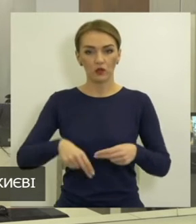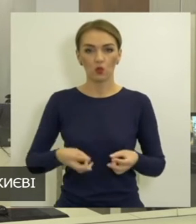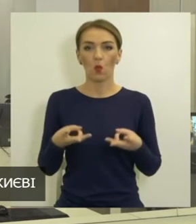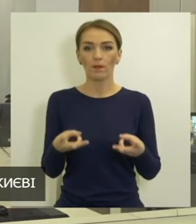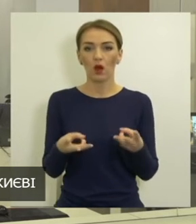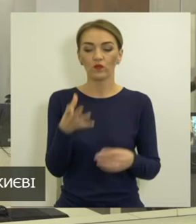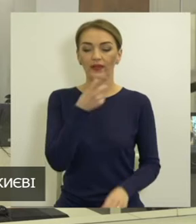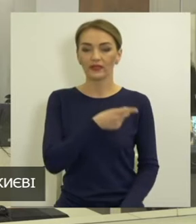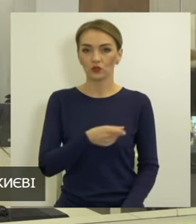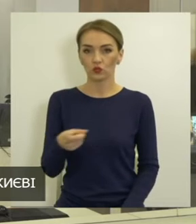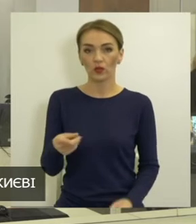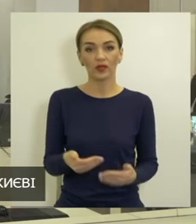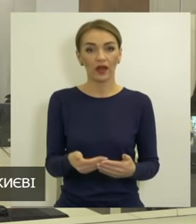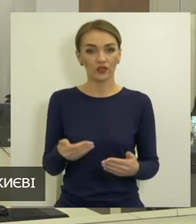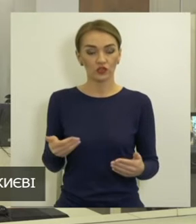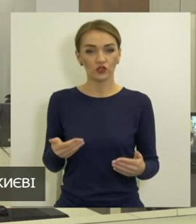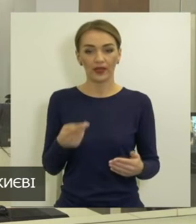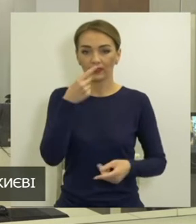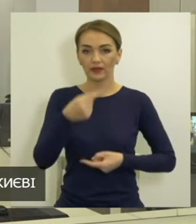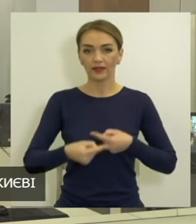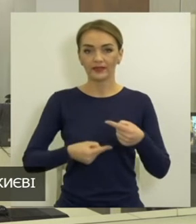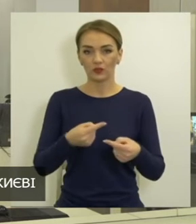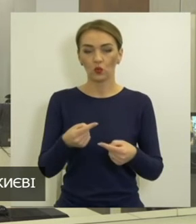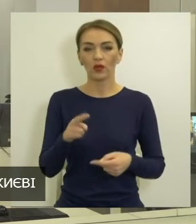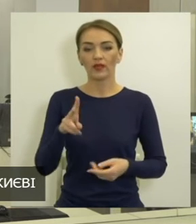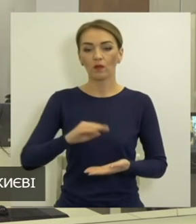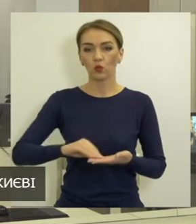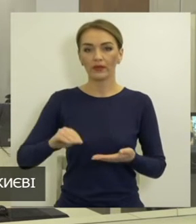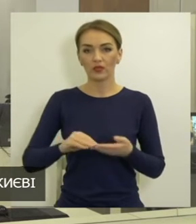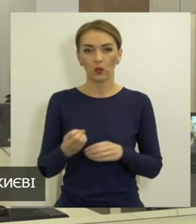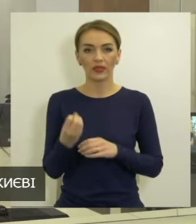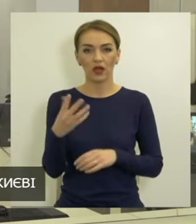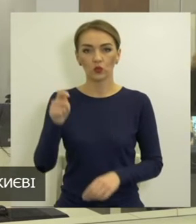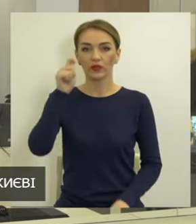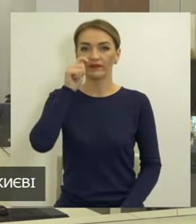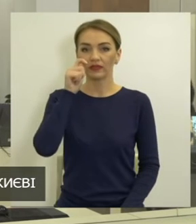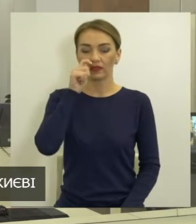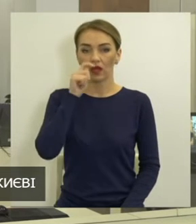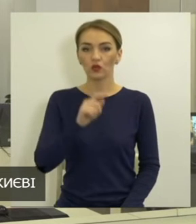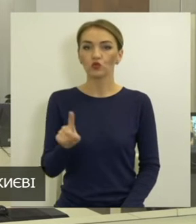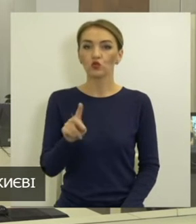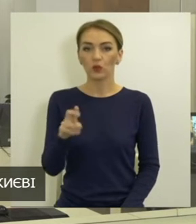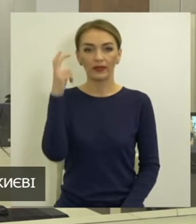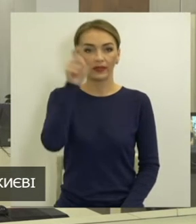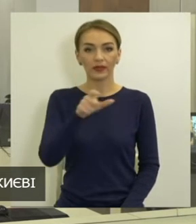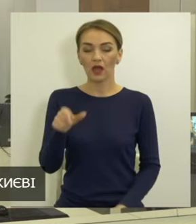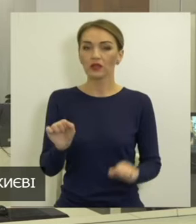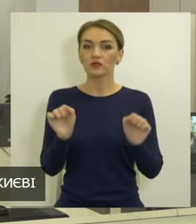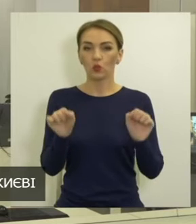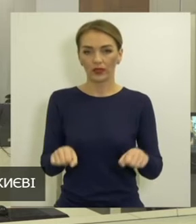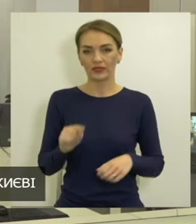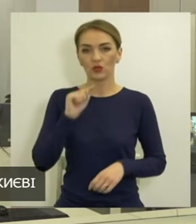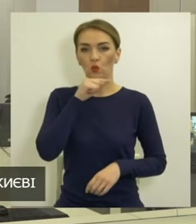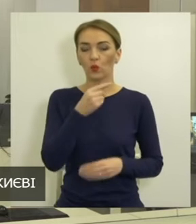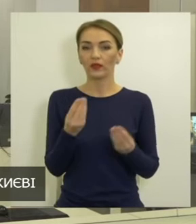опалювальний сезон. Раніше традиційно, як прописано, 15 квітня, щоб кияни змогли